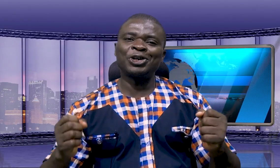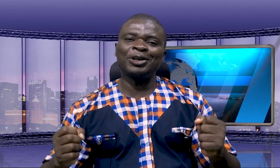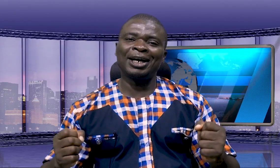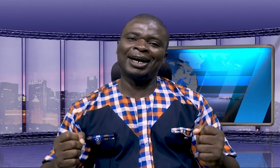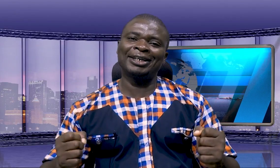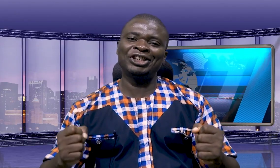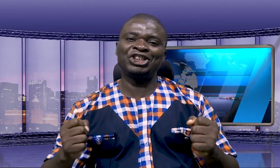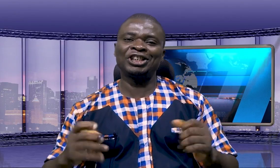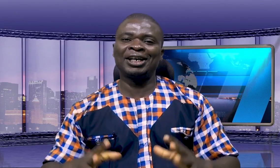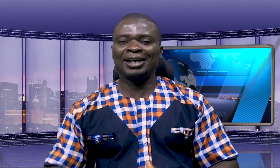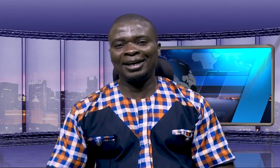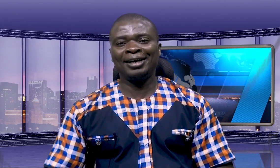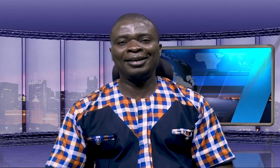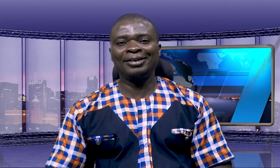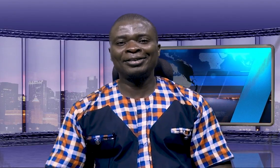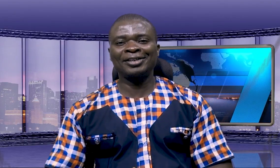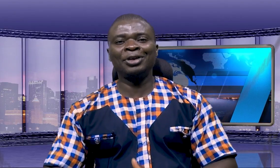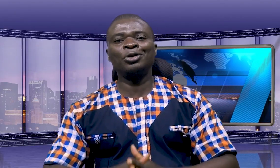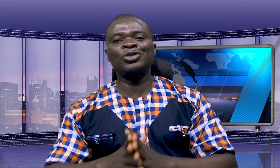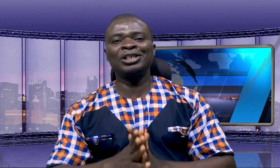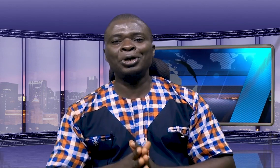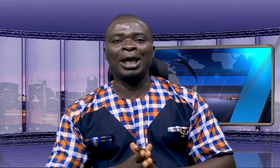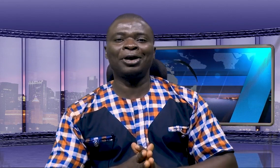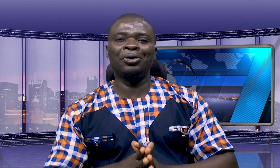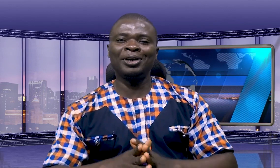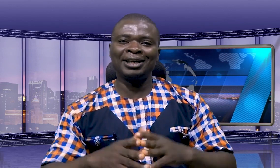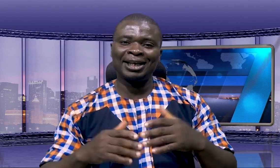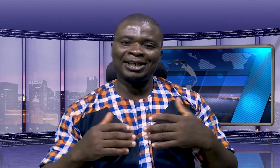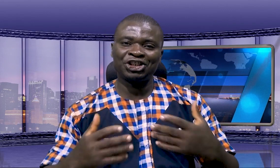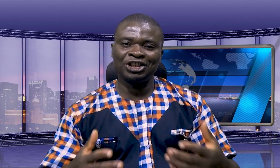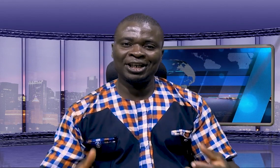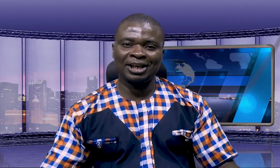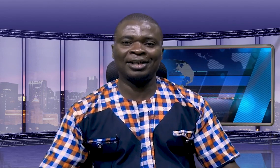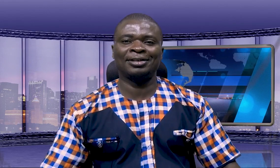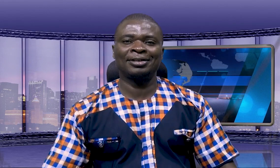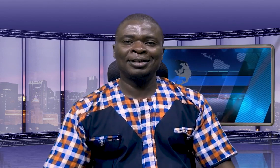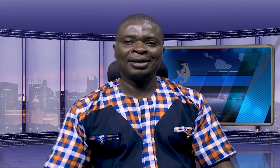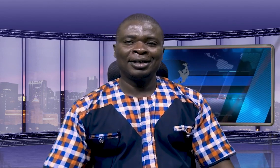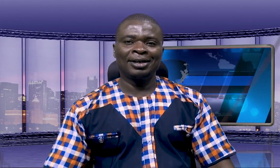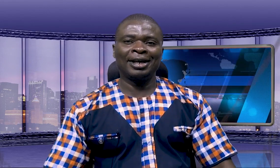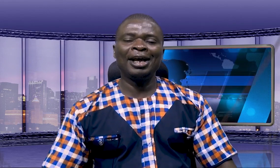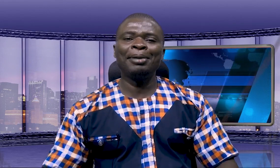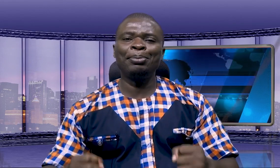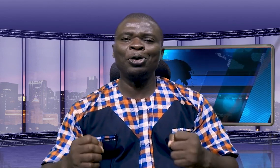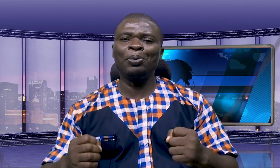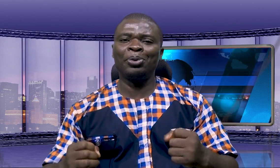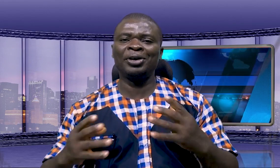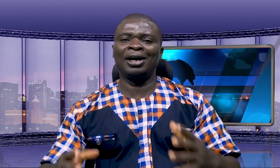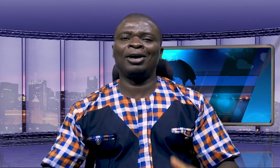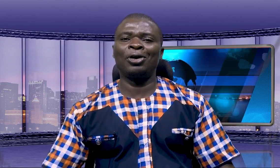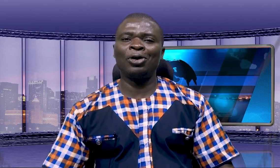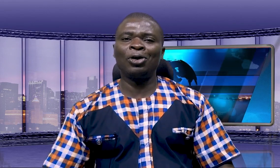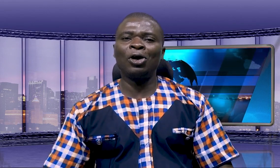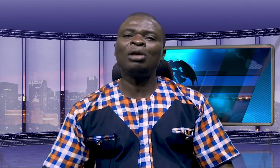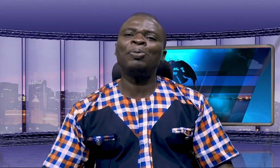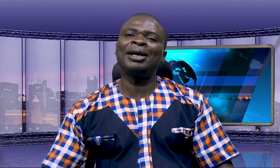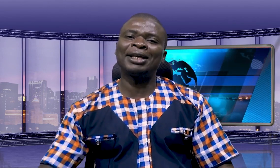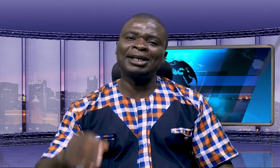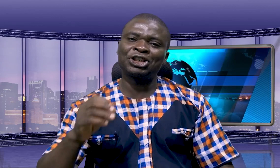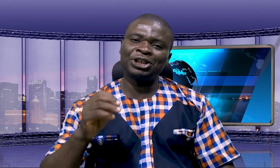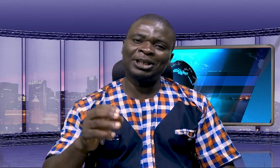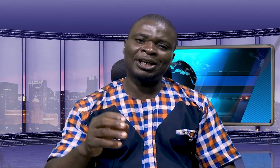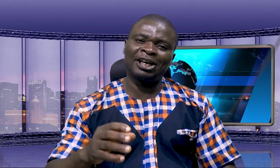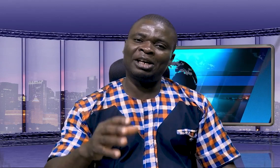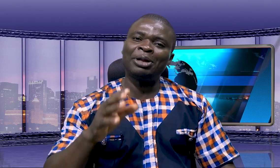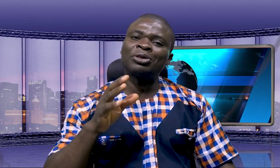ihe atọ ka anyị ji n'aka site n'ozi nke onye nke Chineke. Nke mbụ bụ na ọlụrụbe